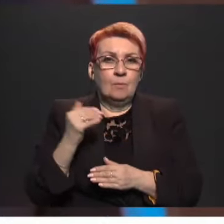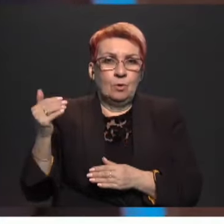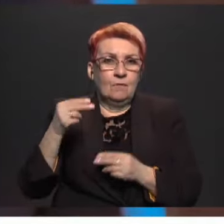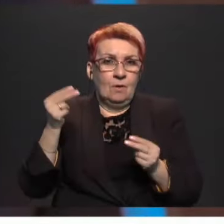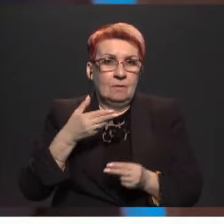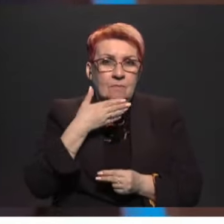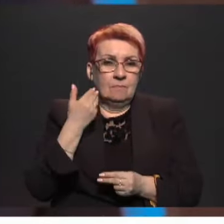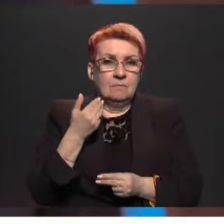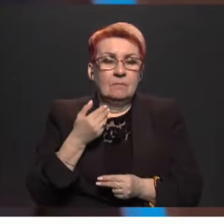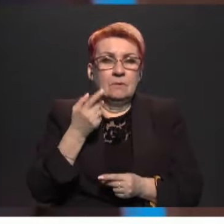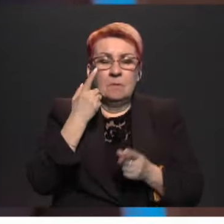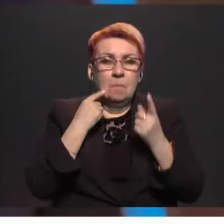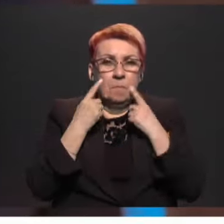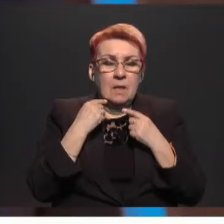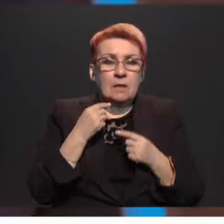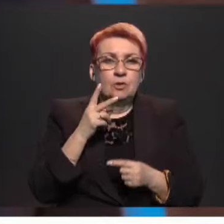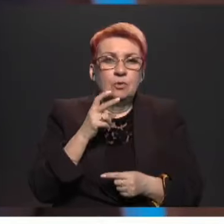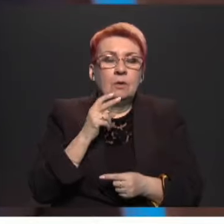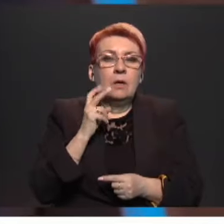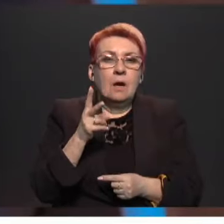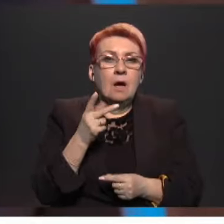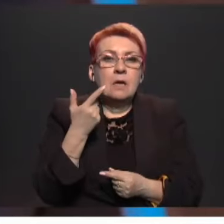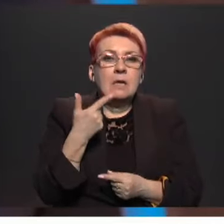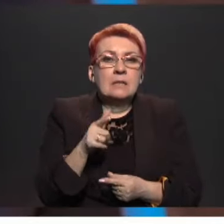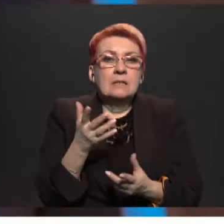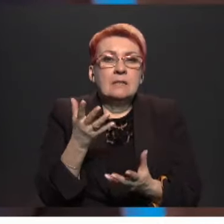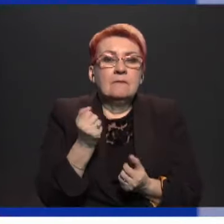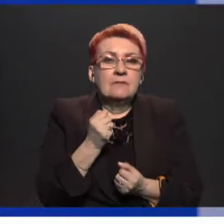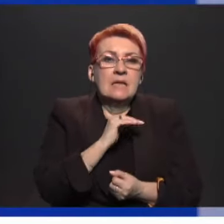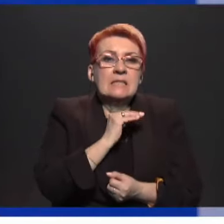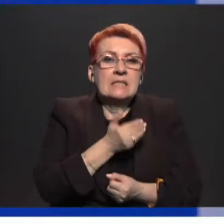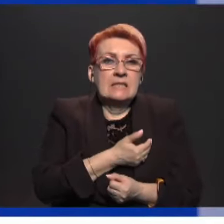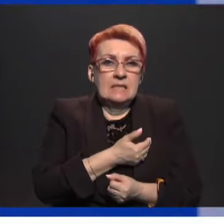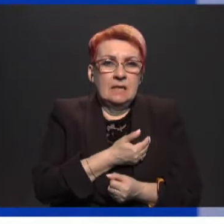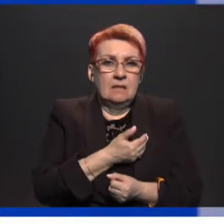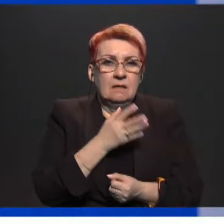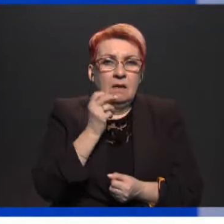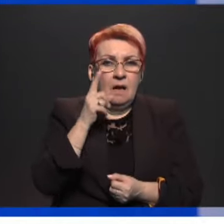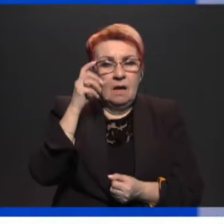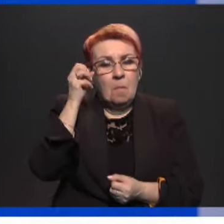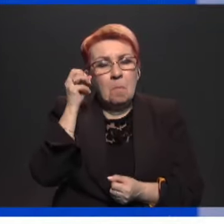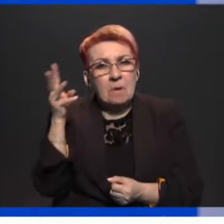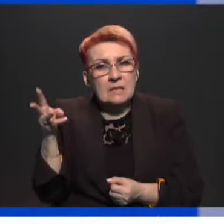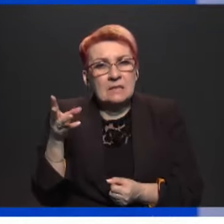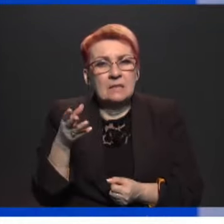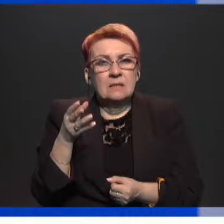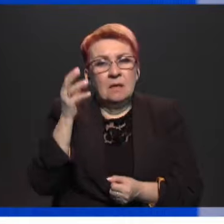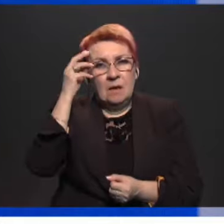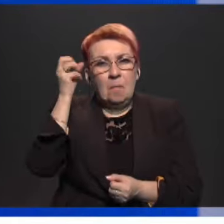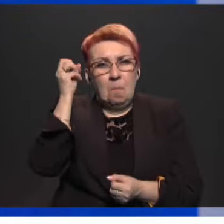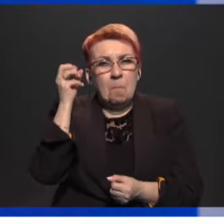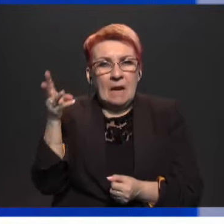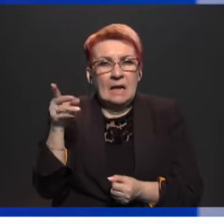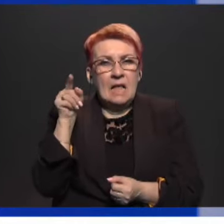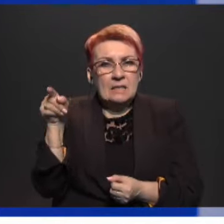Как найти силы и не опустить руки? Как объяснить все правильно дочке? Обижаться, проклинать или простить?» Спасибо за ответ. Давайте попытаемся